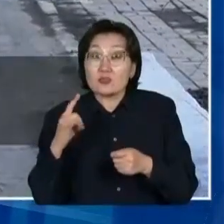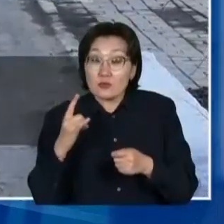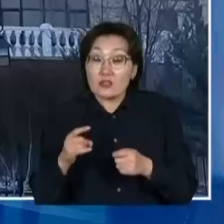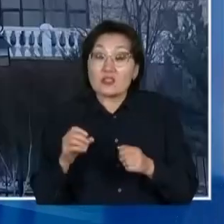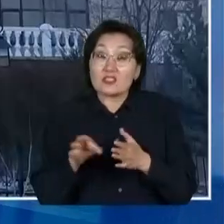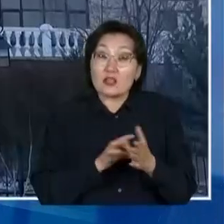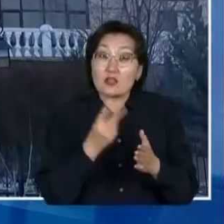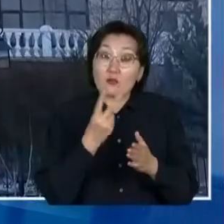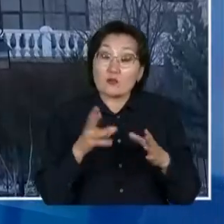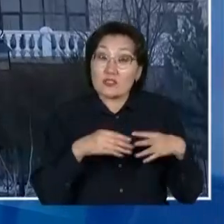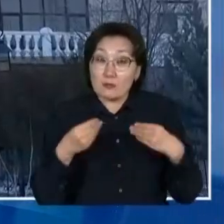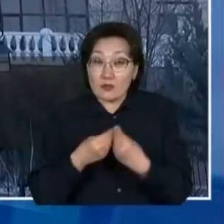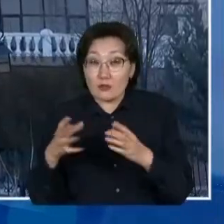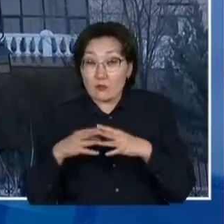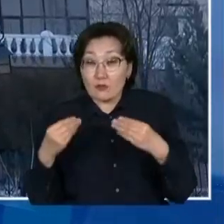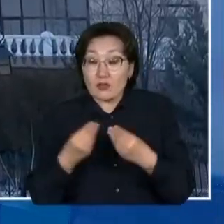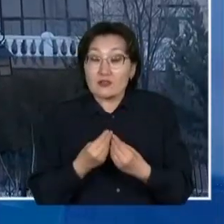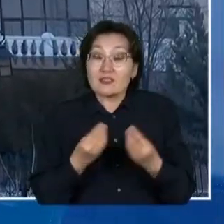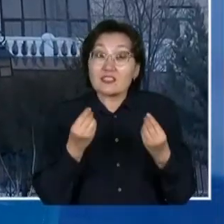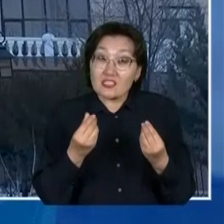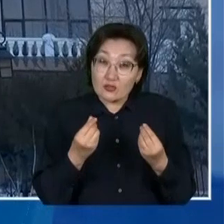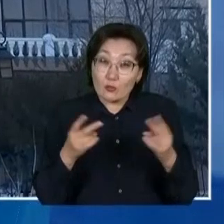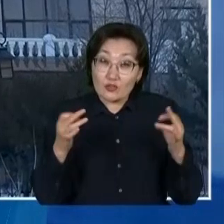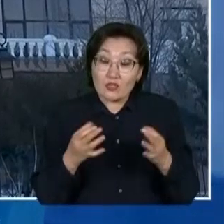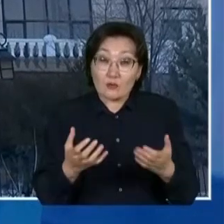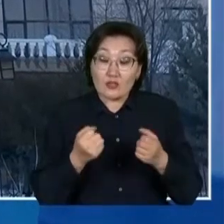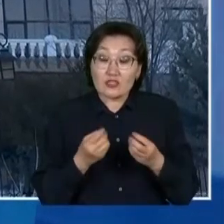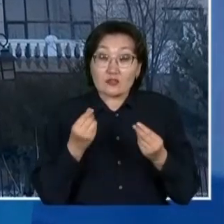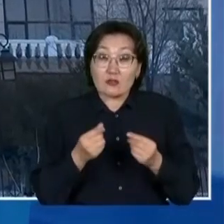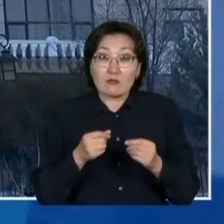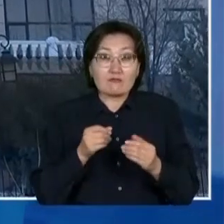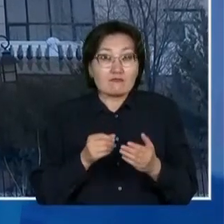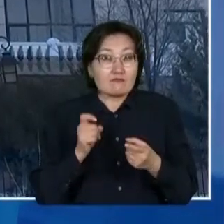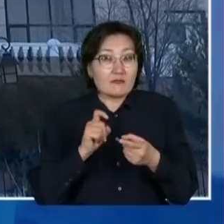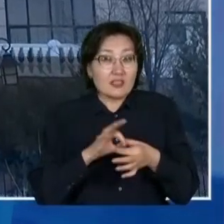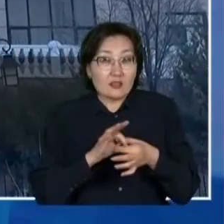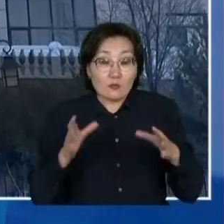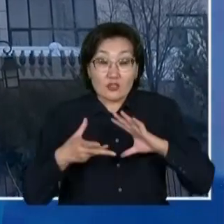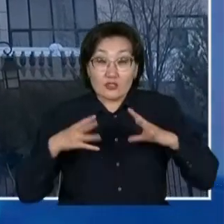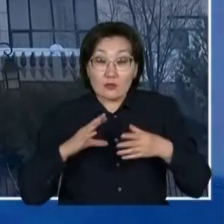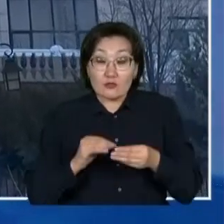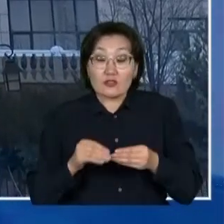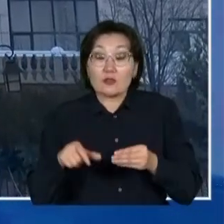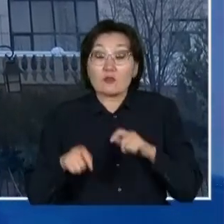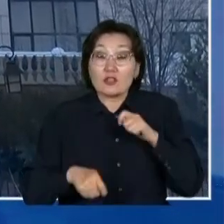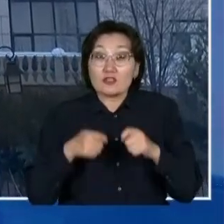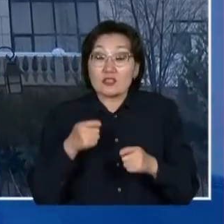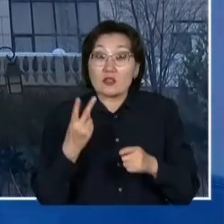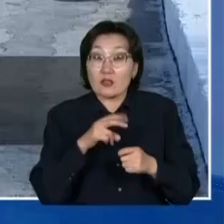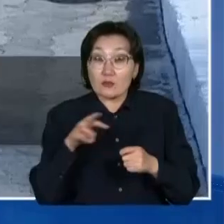двум семейным парам за определенную сумму. Однако, взяв с них деньги, не вышла на связь. В результате потерпевшим причинен ущерб